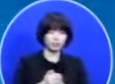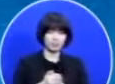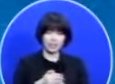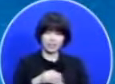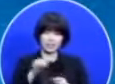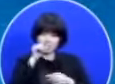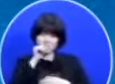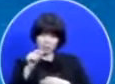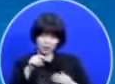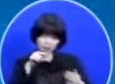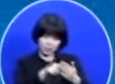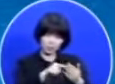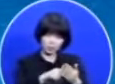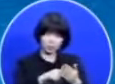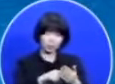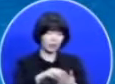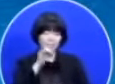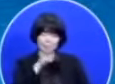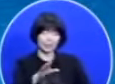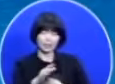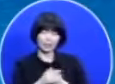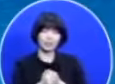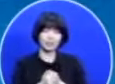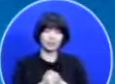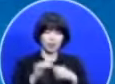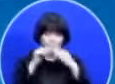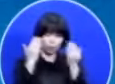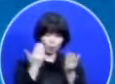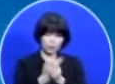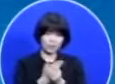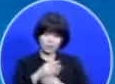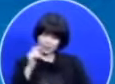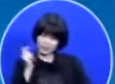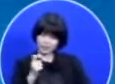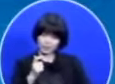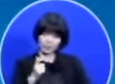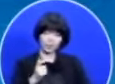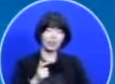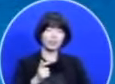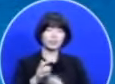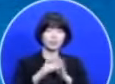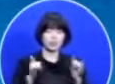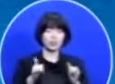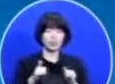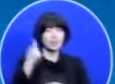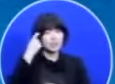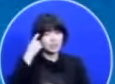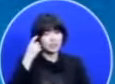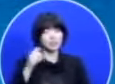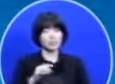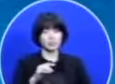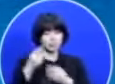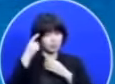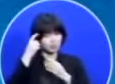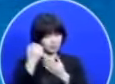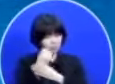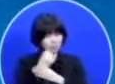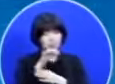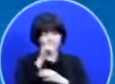바늘로 찔러도 안들어 가겠구나 완전히 개나 딱딱하게 굳어 버린 사람 있겠구나 이런 선입관을 갖게